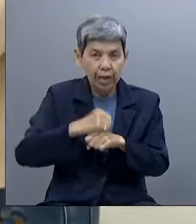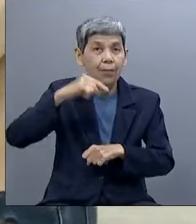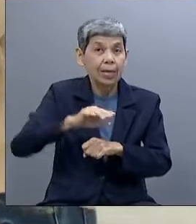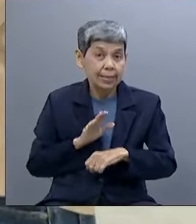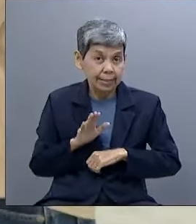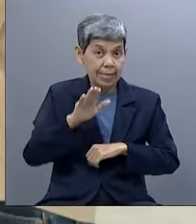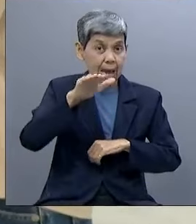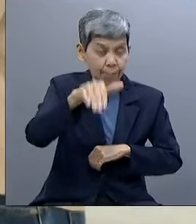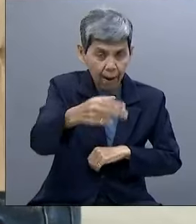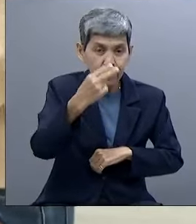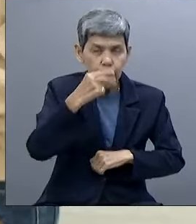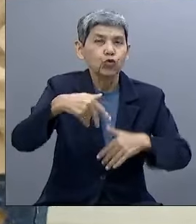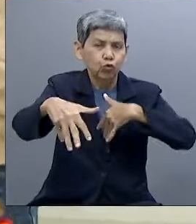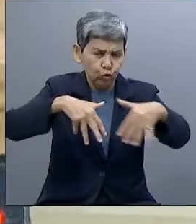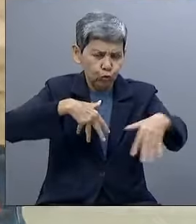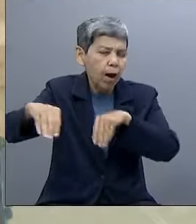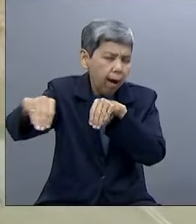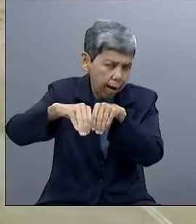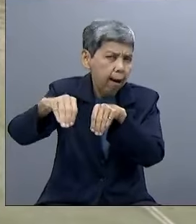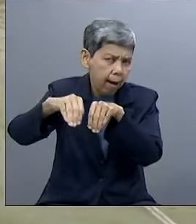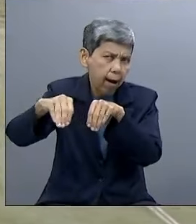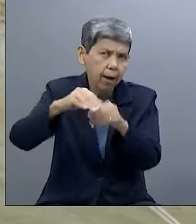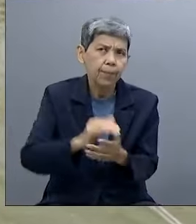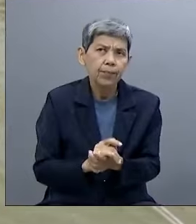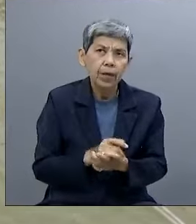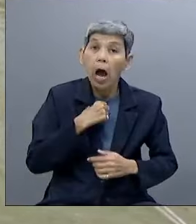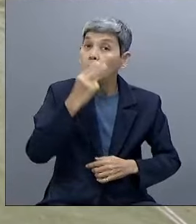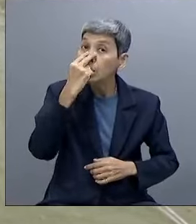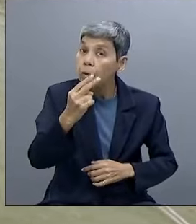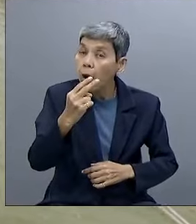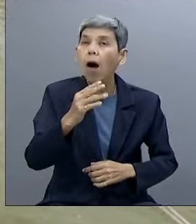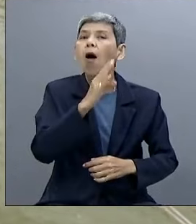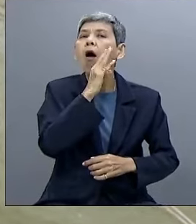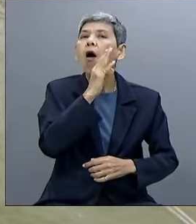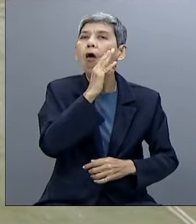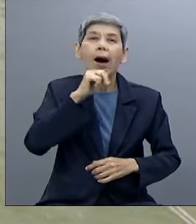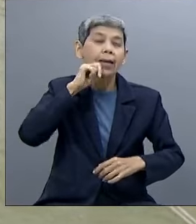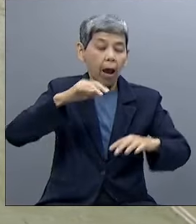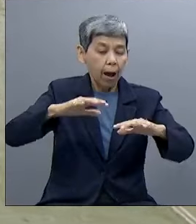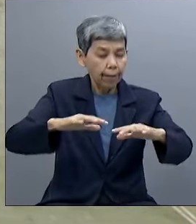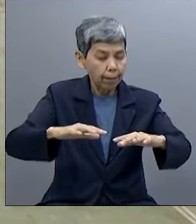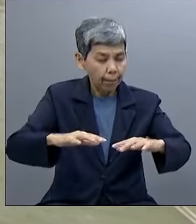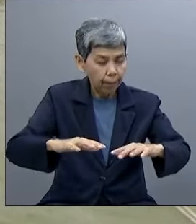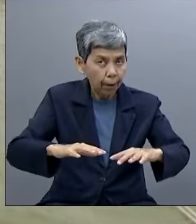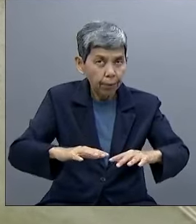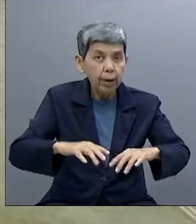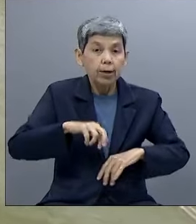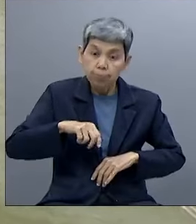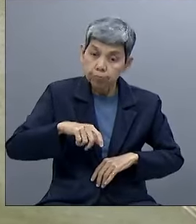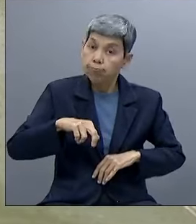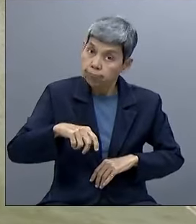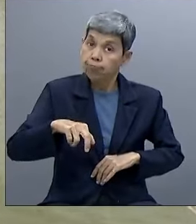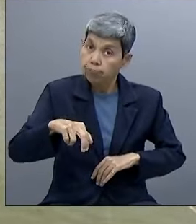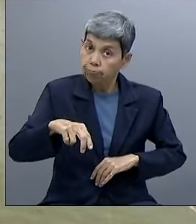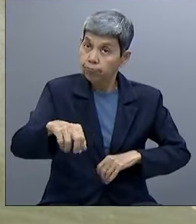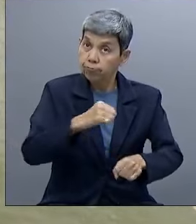านนี้แล้วก็จะเจอชุมชนอยู่ใกล้ๆนะคะซึ่งบริเวณนี้เองค่ะหากช่วงน้ำลงจะสามารถเดินบนหาดและทำกิจ